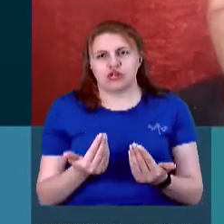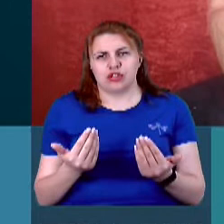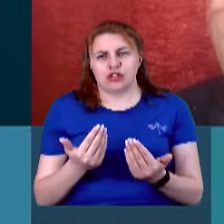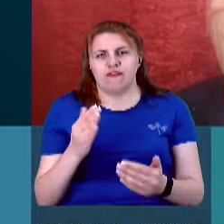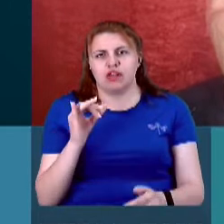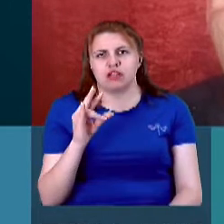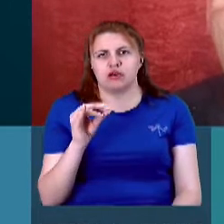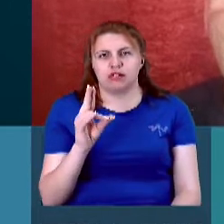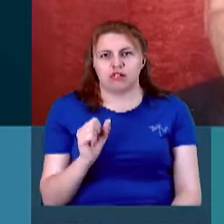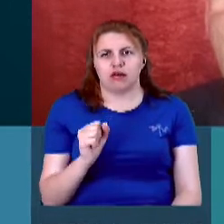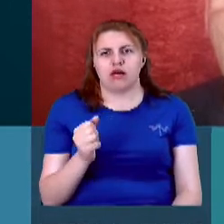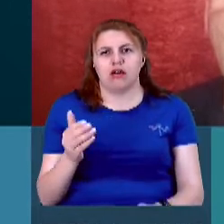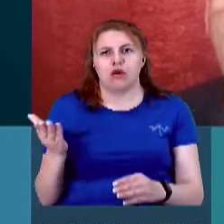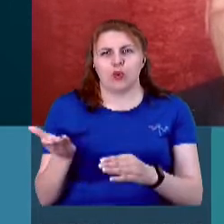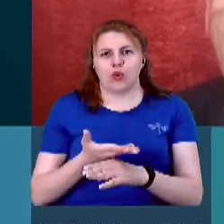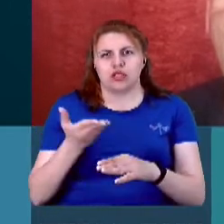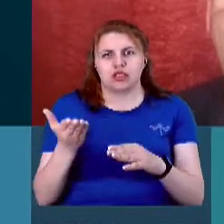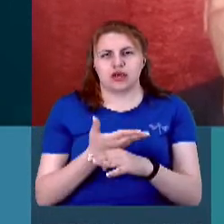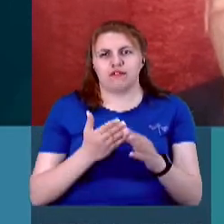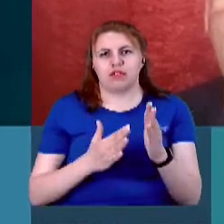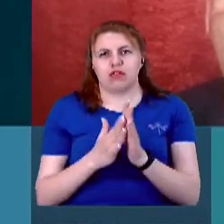Валентина, косив траву. І